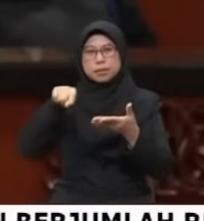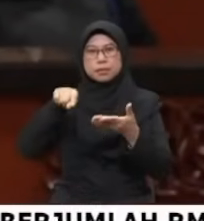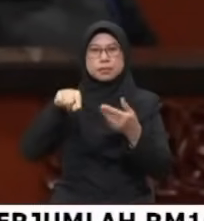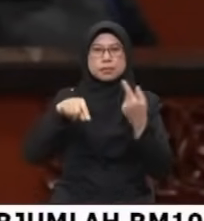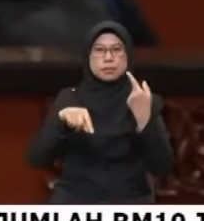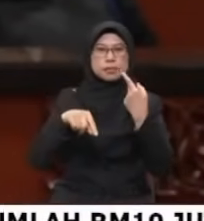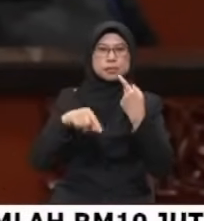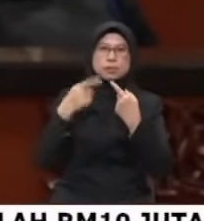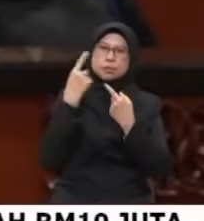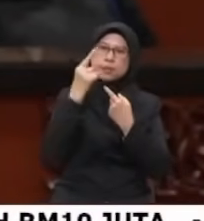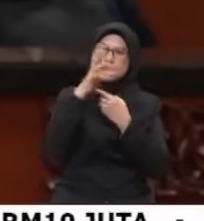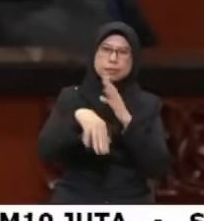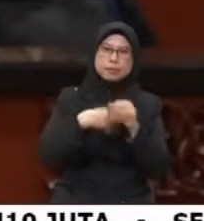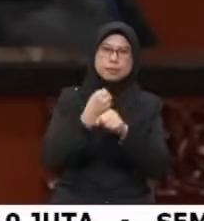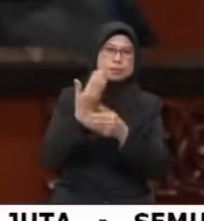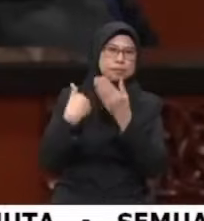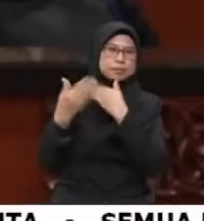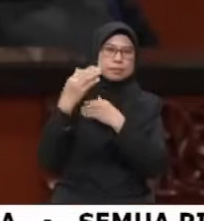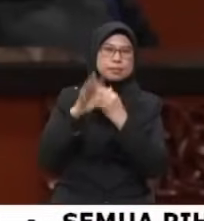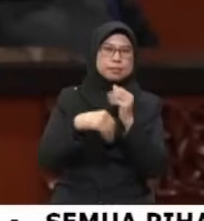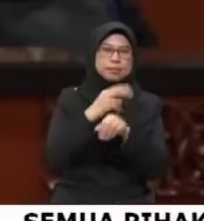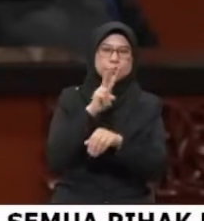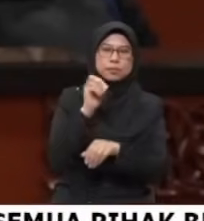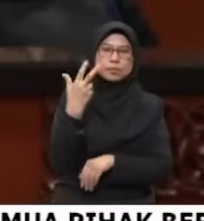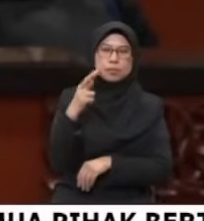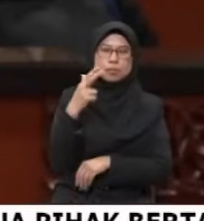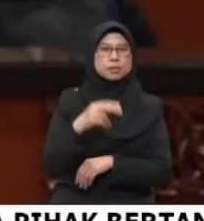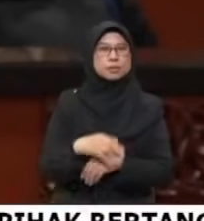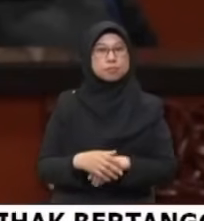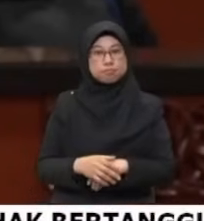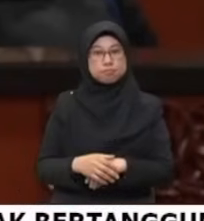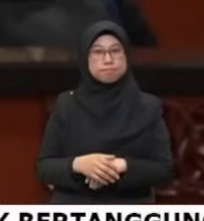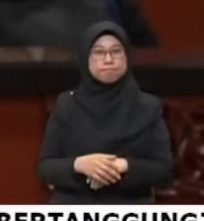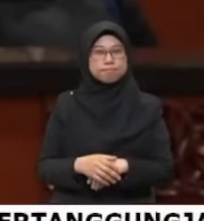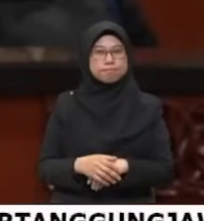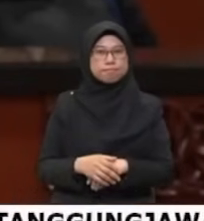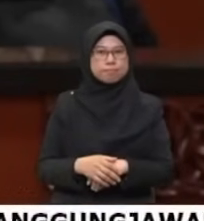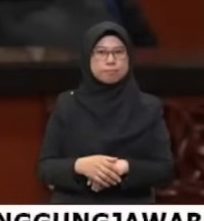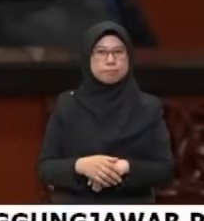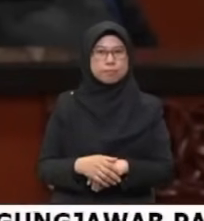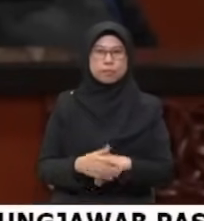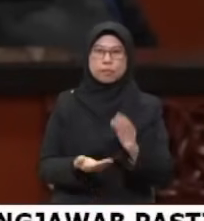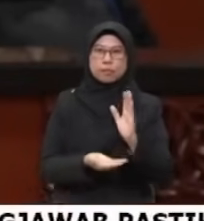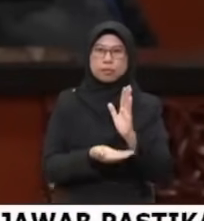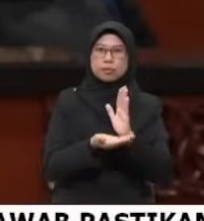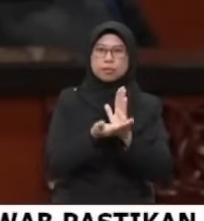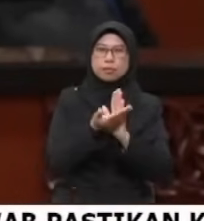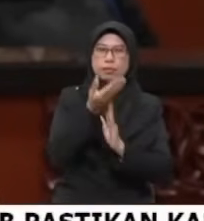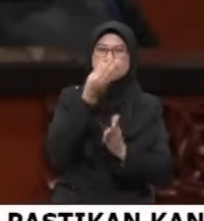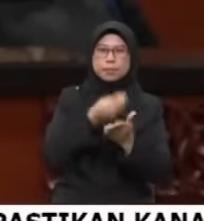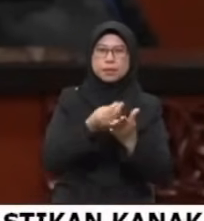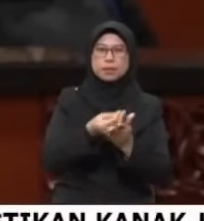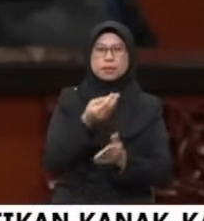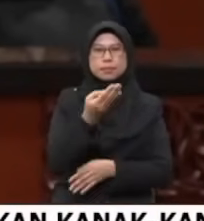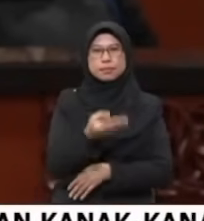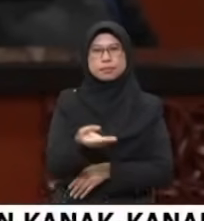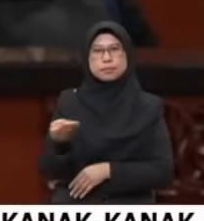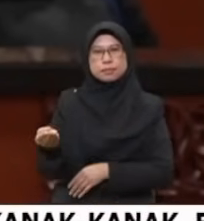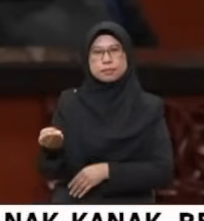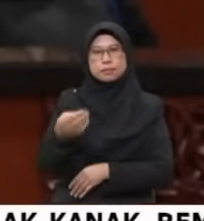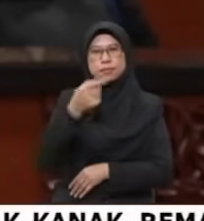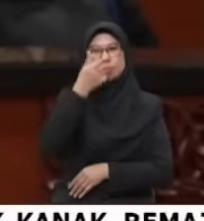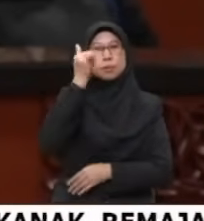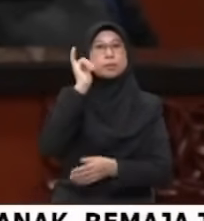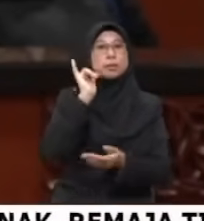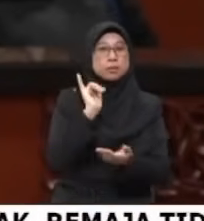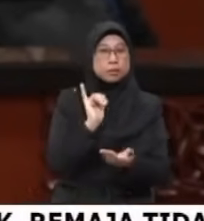11 tahun lalu lepas pada tahun 2013 bayang ya peningkatan kos bahan-bahan binaan dan sebagainya sebab